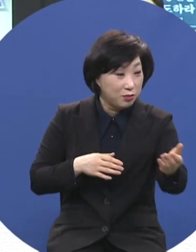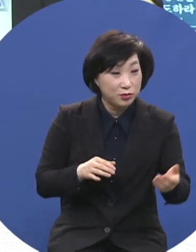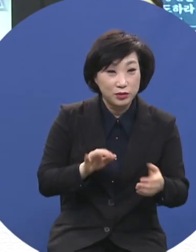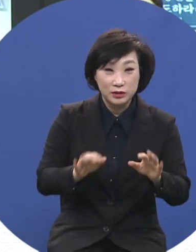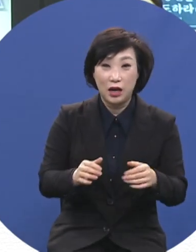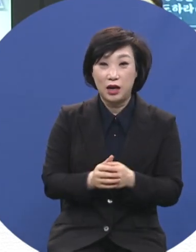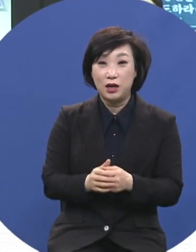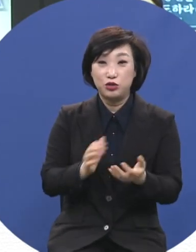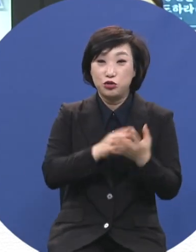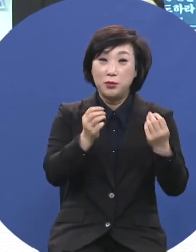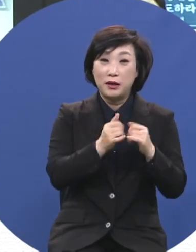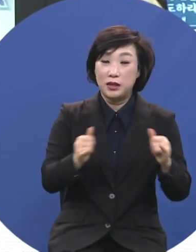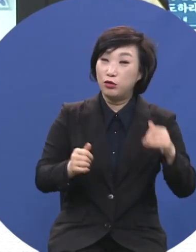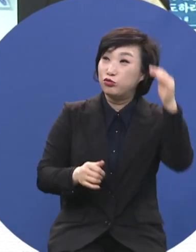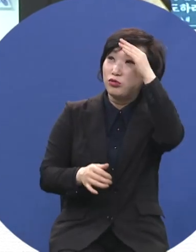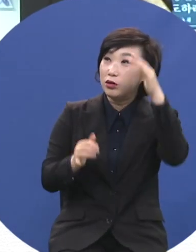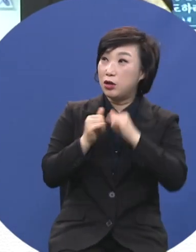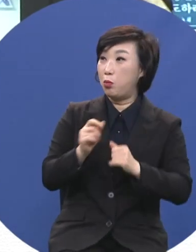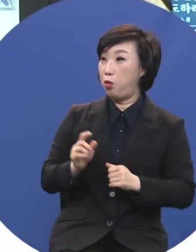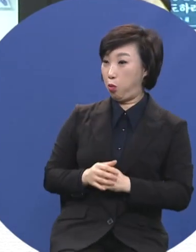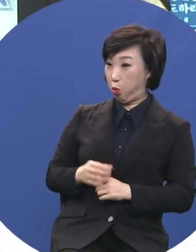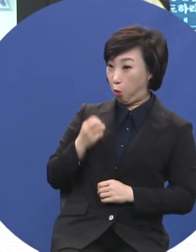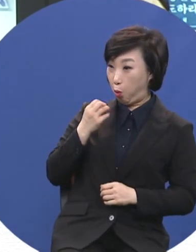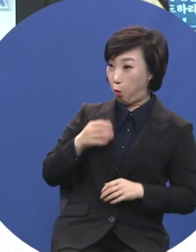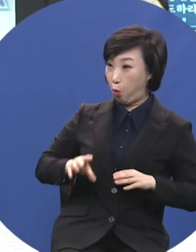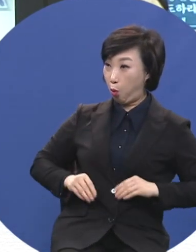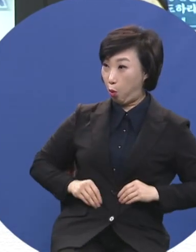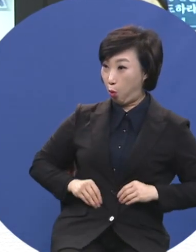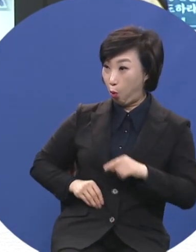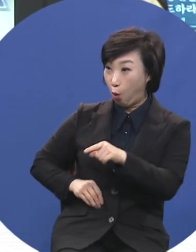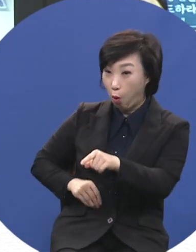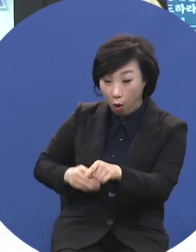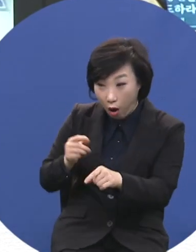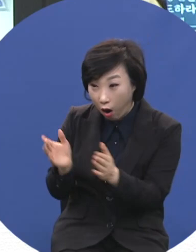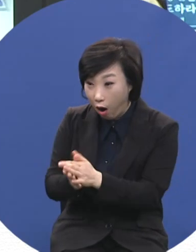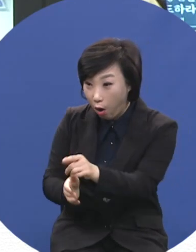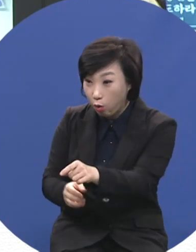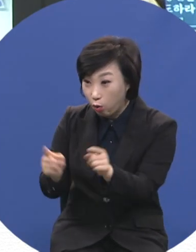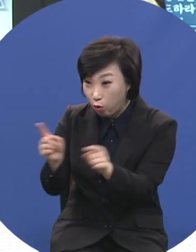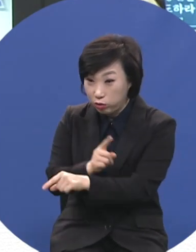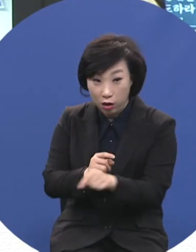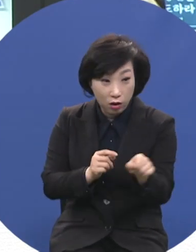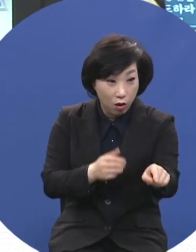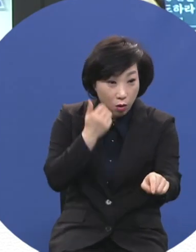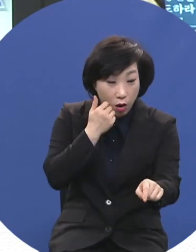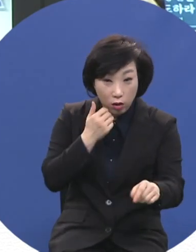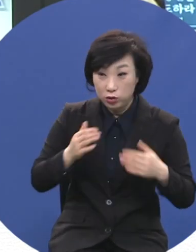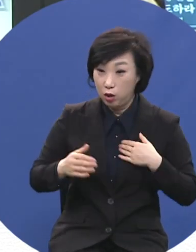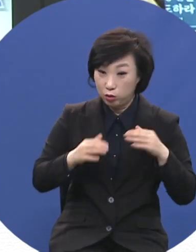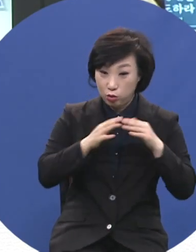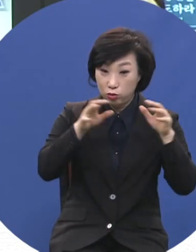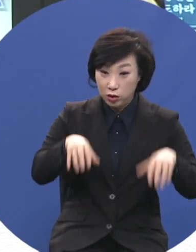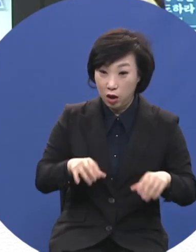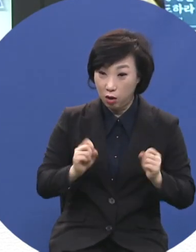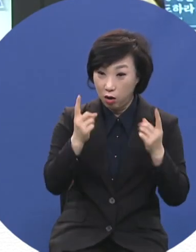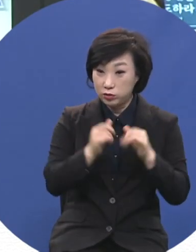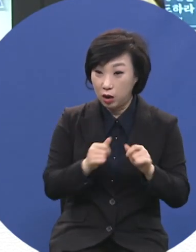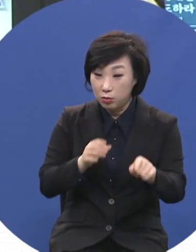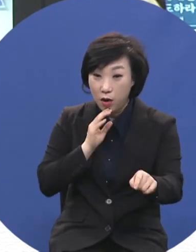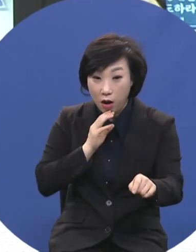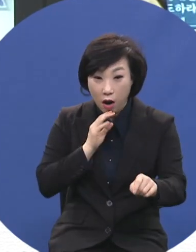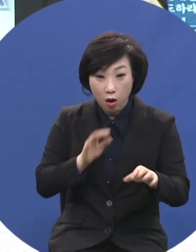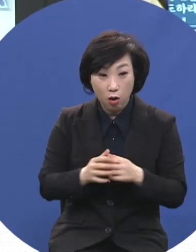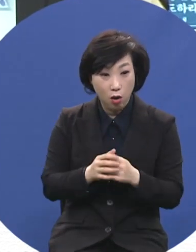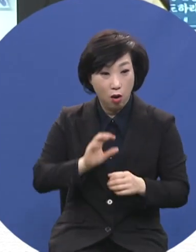우리 구경꾼들은 저런 것도 있네, 저 사람도 고치네, 저 사람 우리 동네 사람인데 저 사람 참